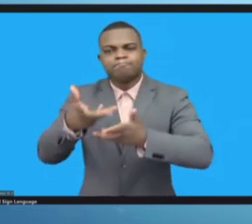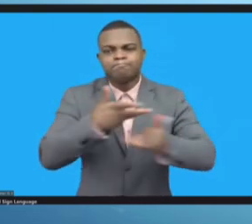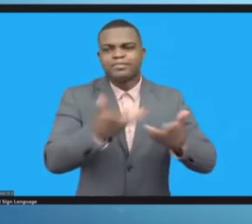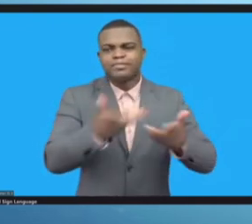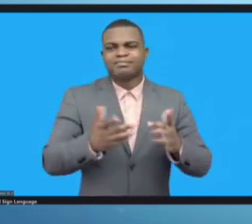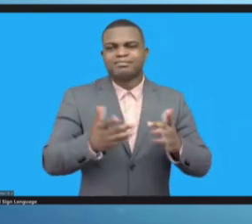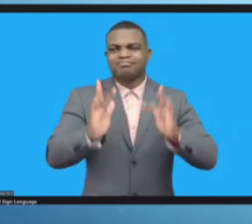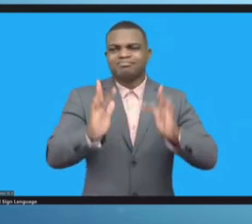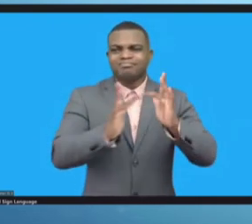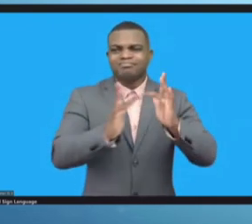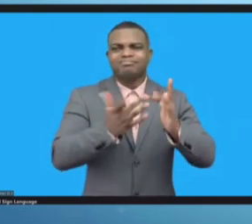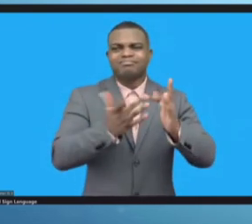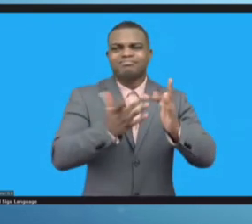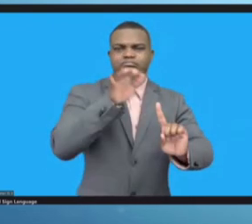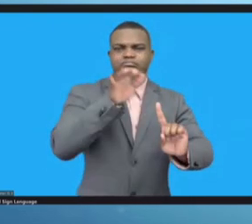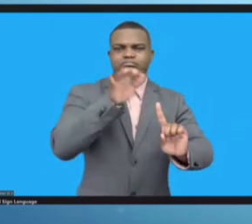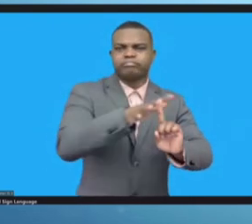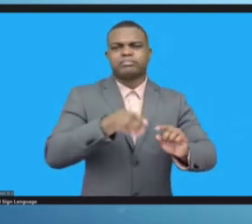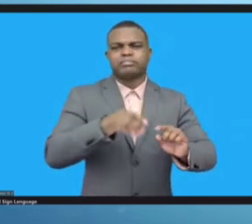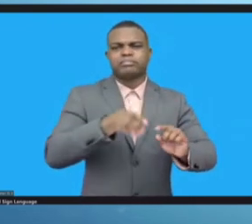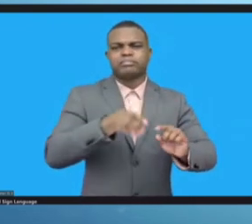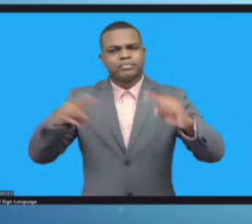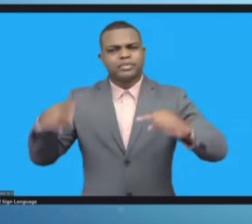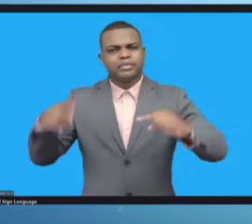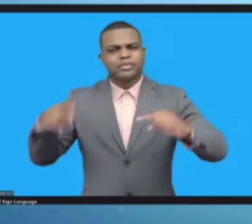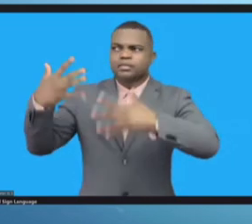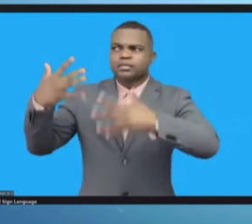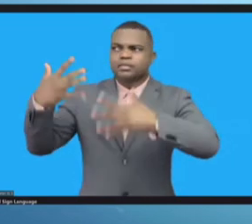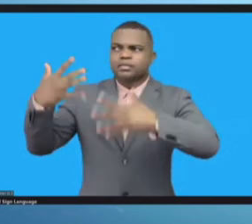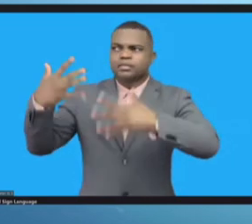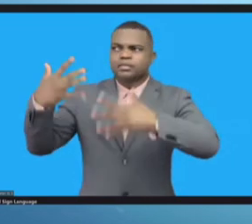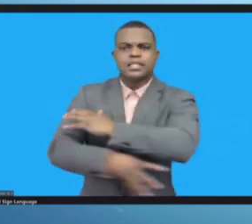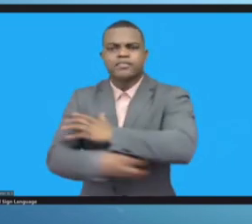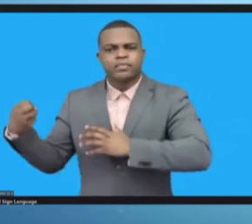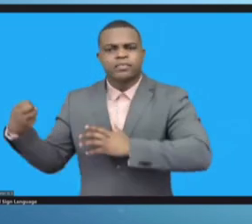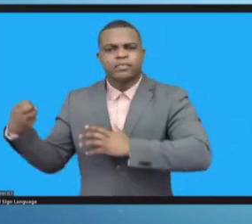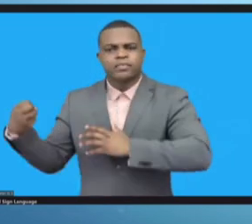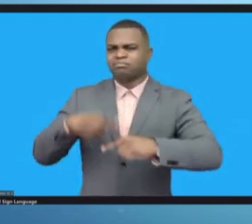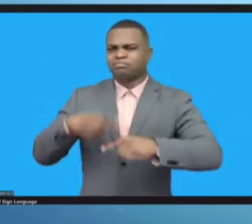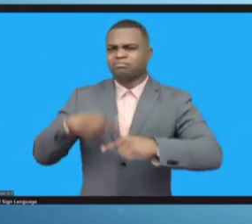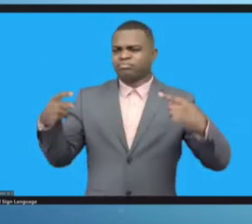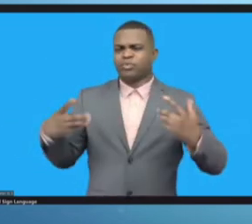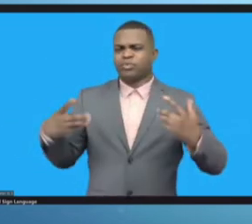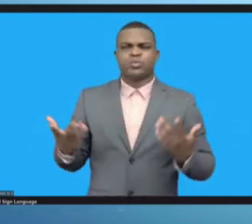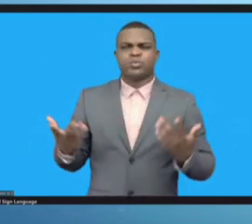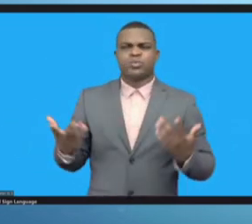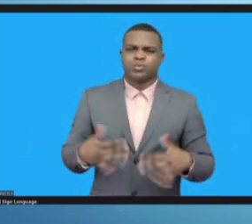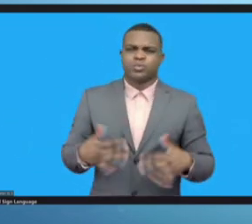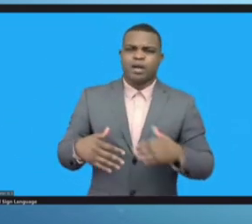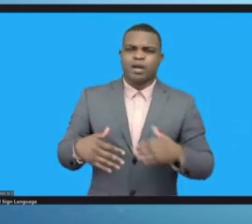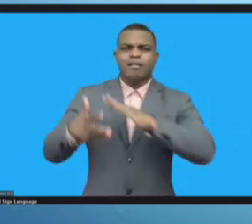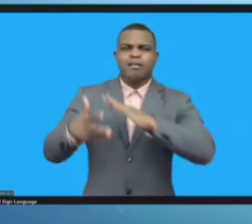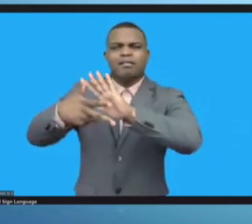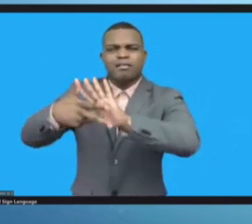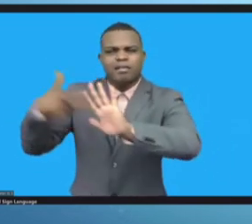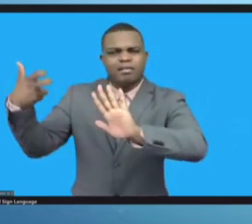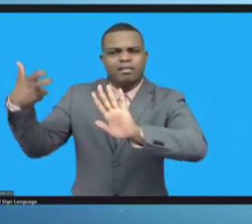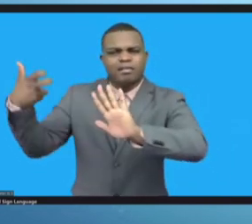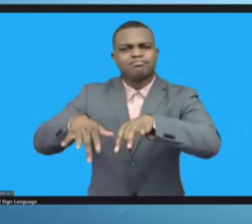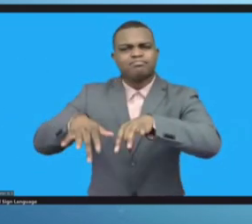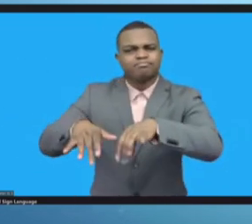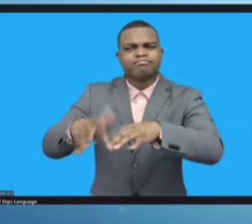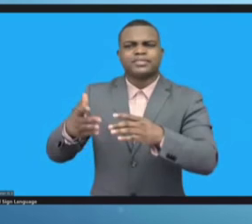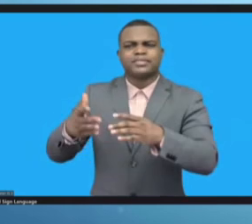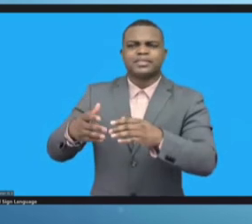encore l'atteinte ou la violation de la vie privée des personnes ou encore des données, et